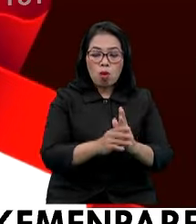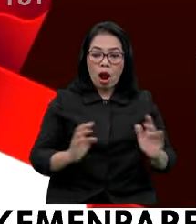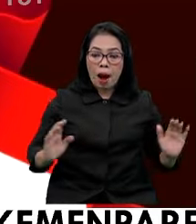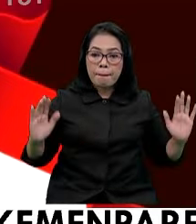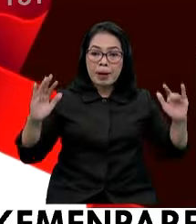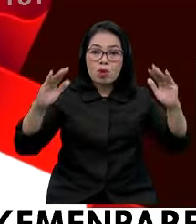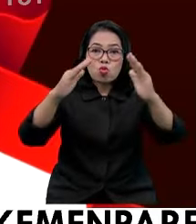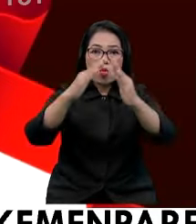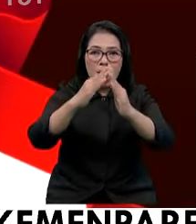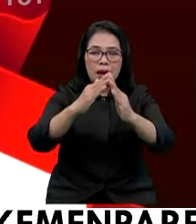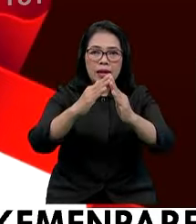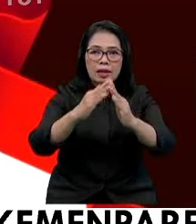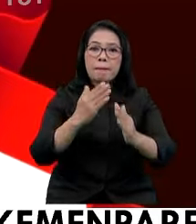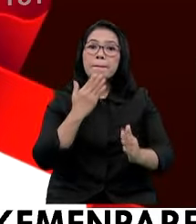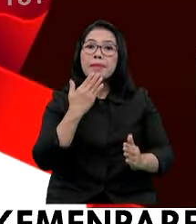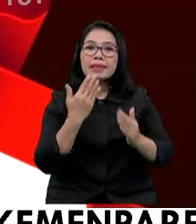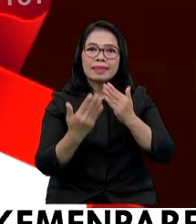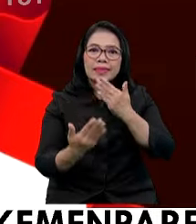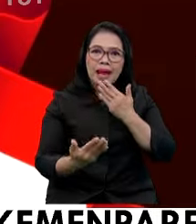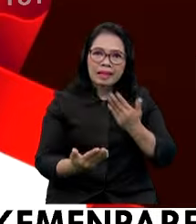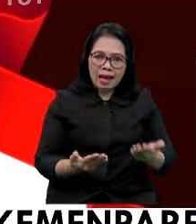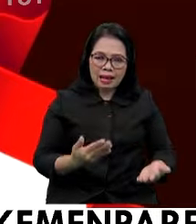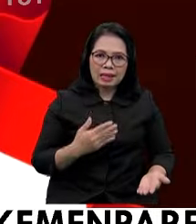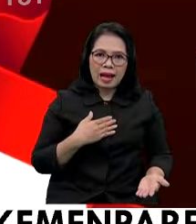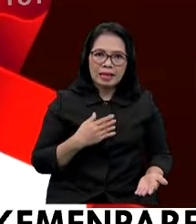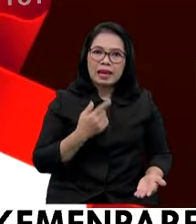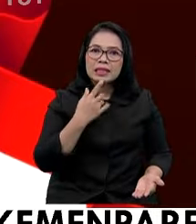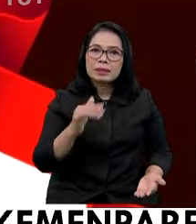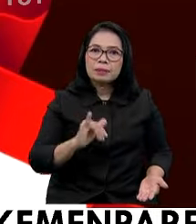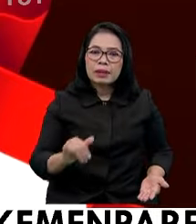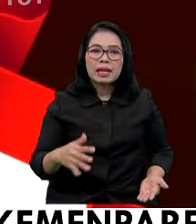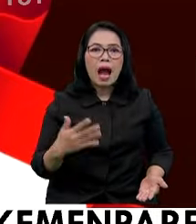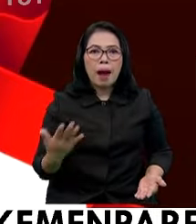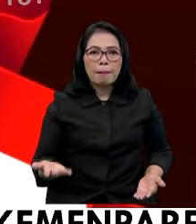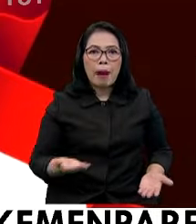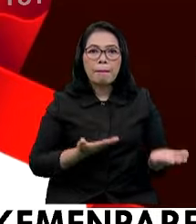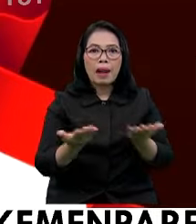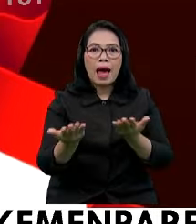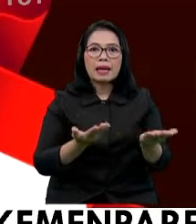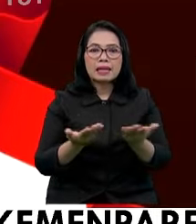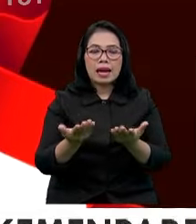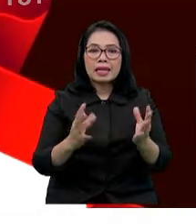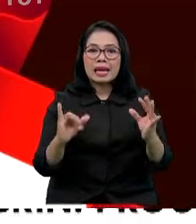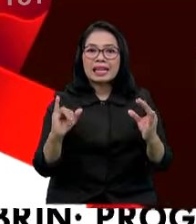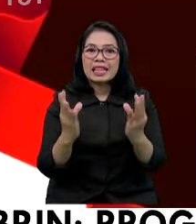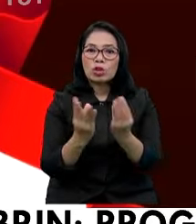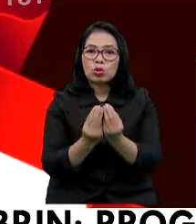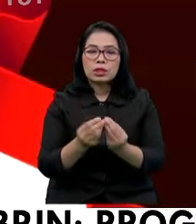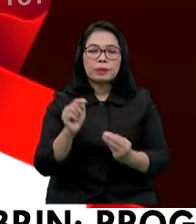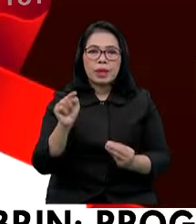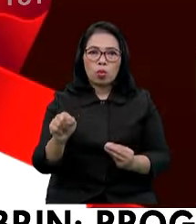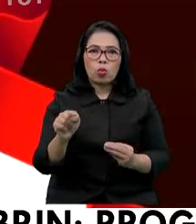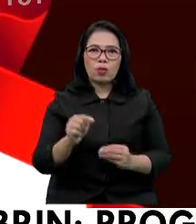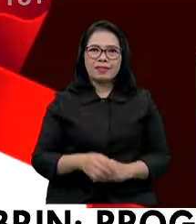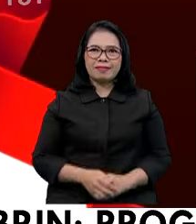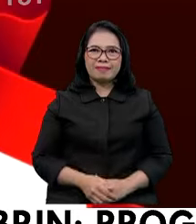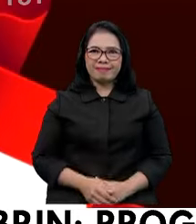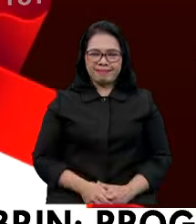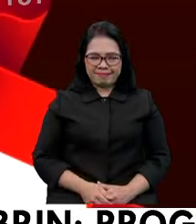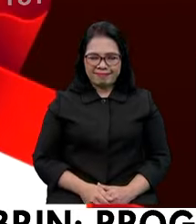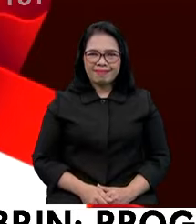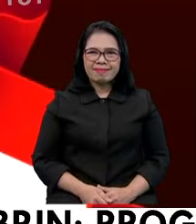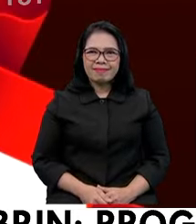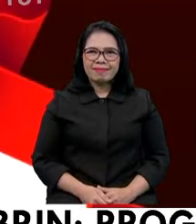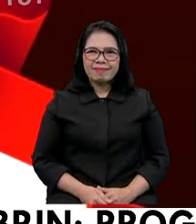pertanyaannya seperti e apa pelayanan inklusif itu Terima kasih